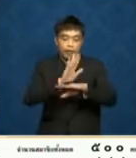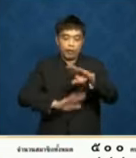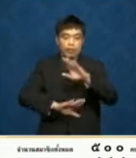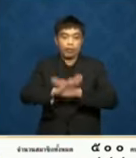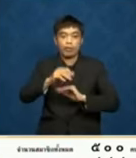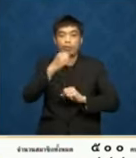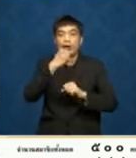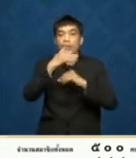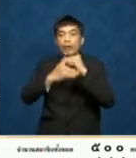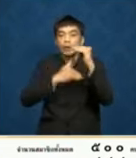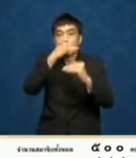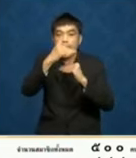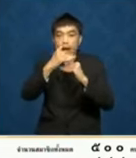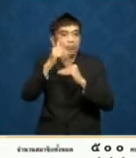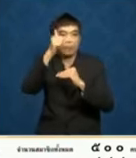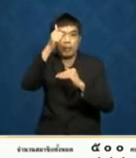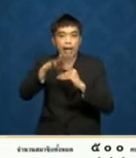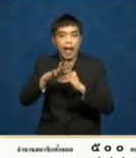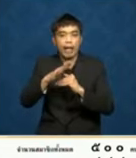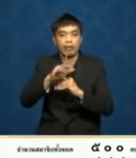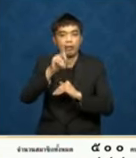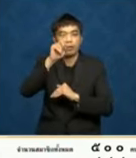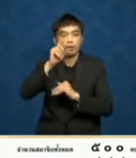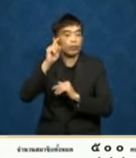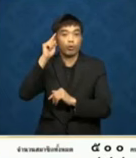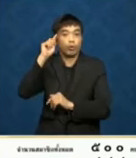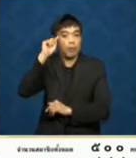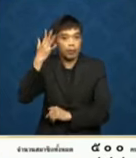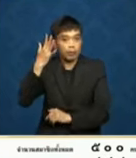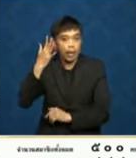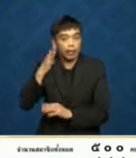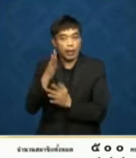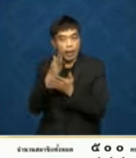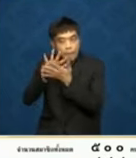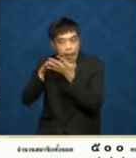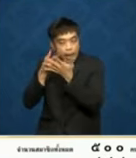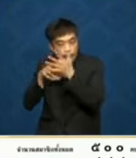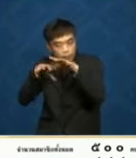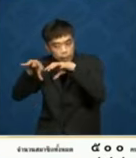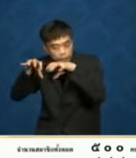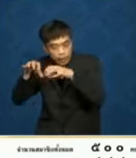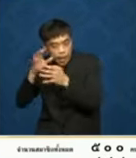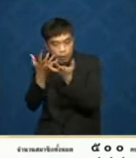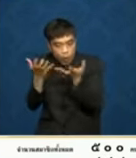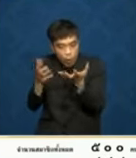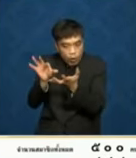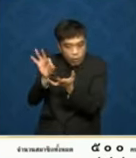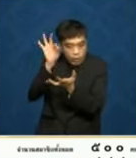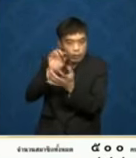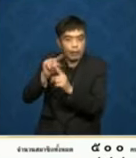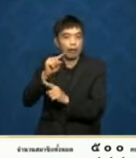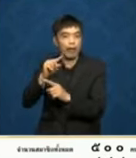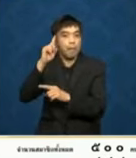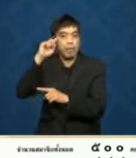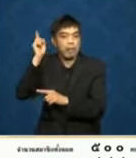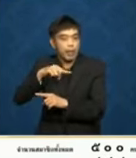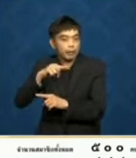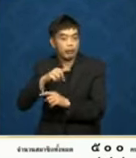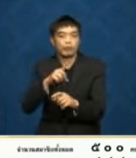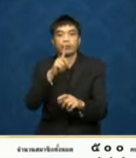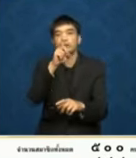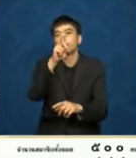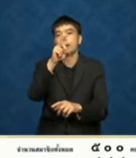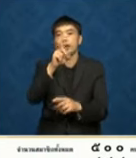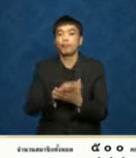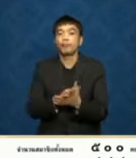ได้่ถาไมเข้าใจมัน ไม่รู้จากวางแผนและเลือกใช้อุปกรณ์ที่เหมาะสมซึ่กคปัญหาหักของการจัดงบประมาณ